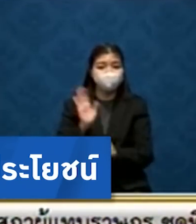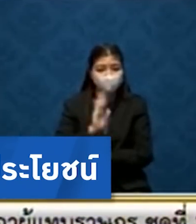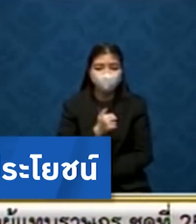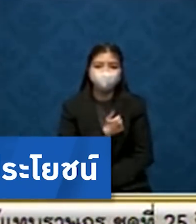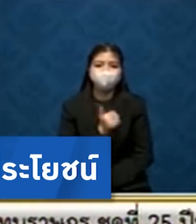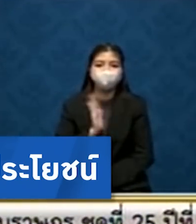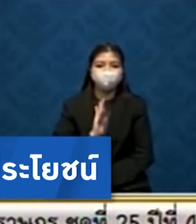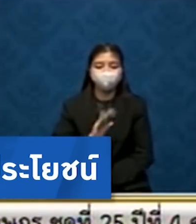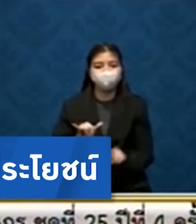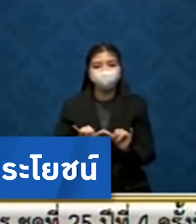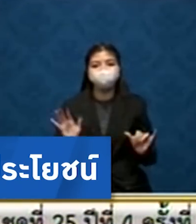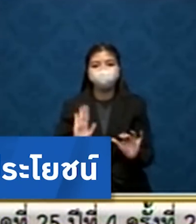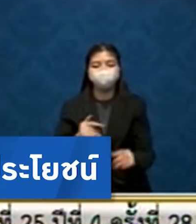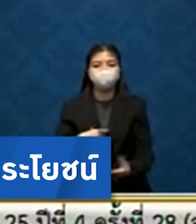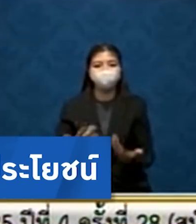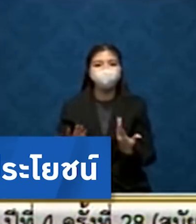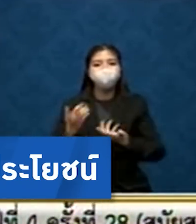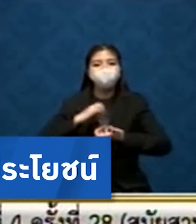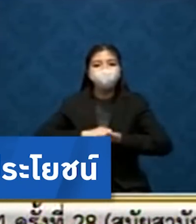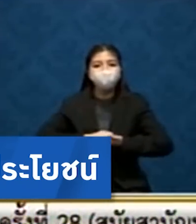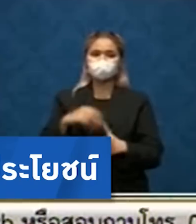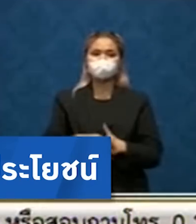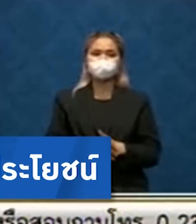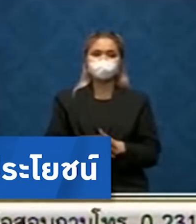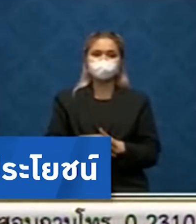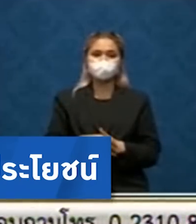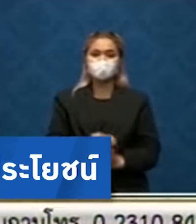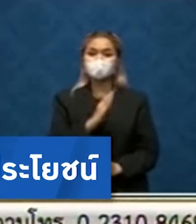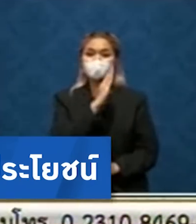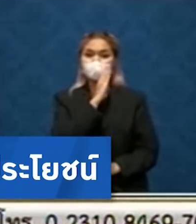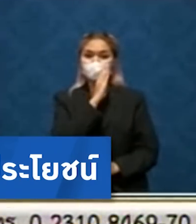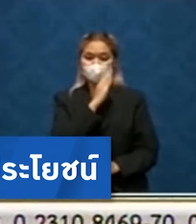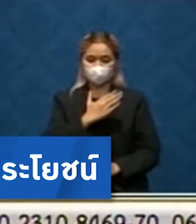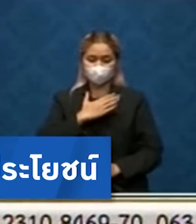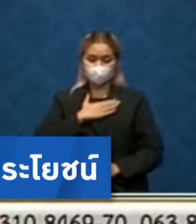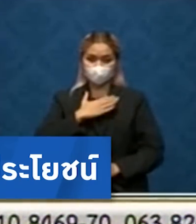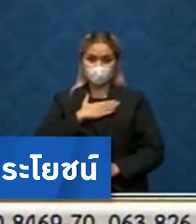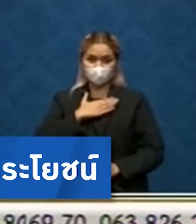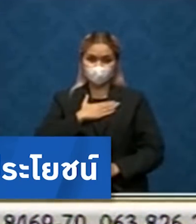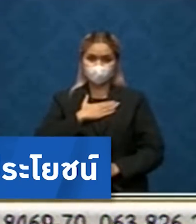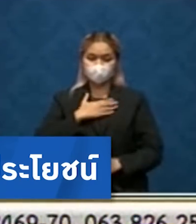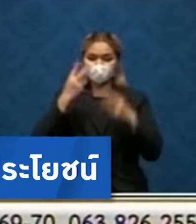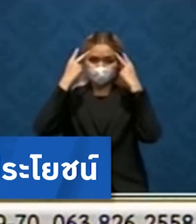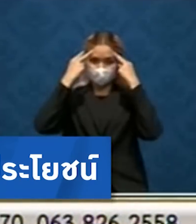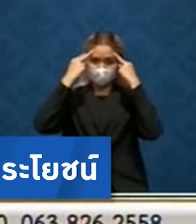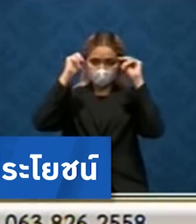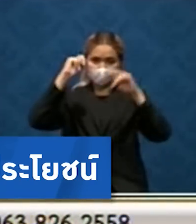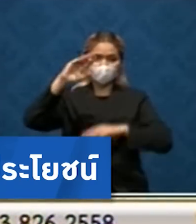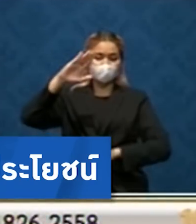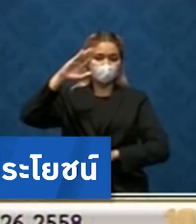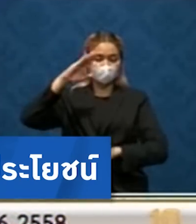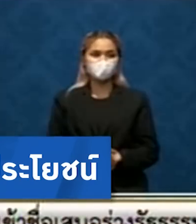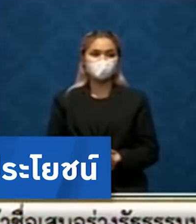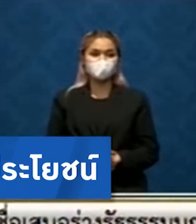ไม่ไม่มีความจริงใจนะครับในการเคารพศาสนานะครับปล่อยปละละเลยมีการฉ้อโกงศาสนาสมบัติตลาดเฉลิมโลกแยก